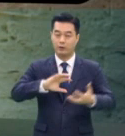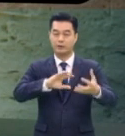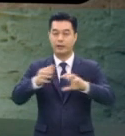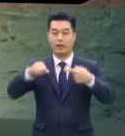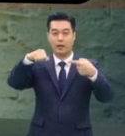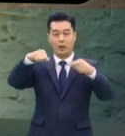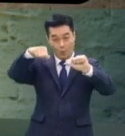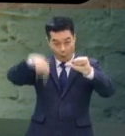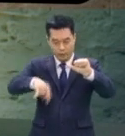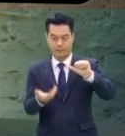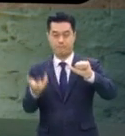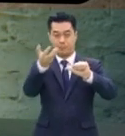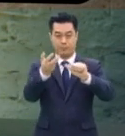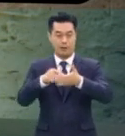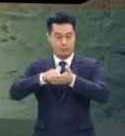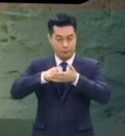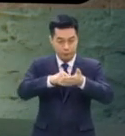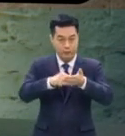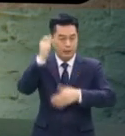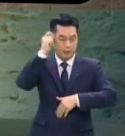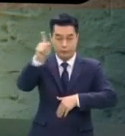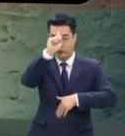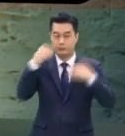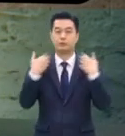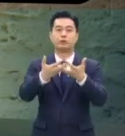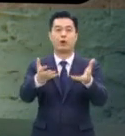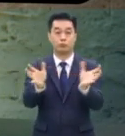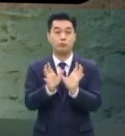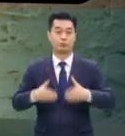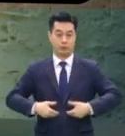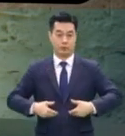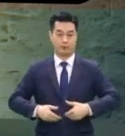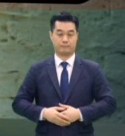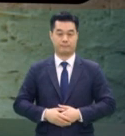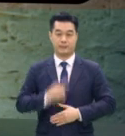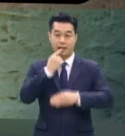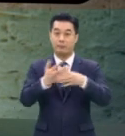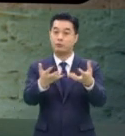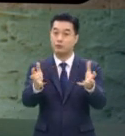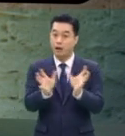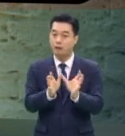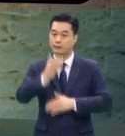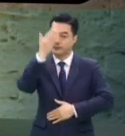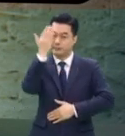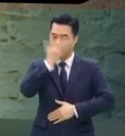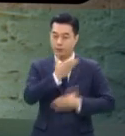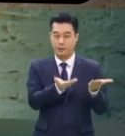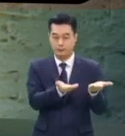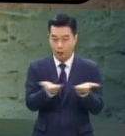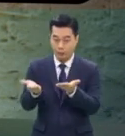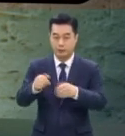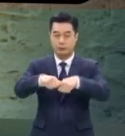5강 전략을 추진하는 유능한 정부 가 필요합니다 더불어 민주당은 청렴한 서비스